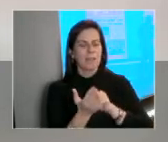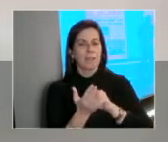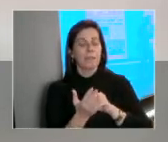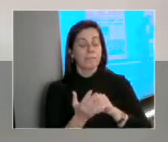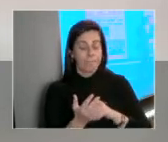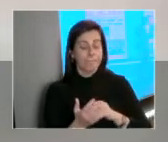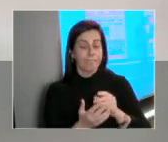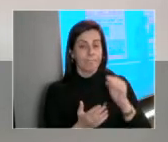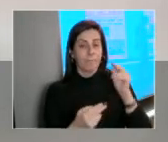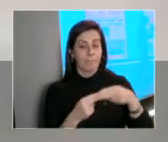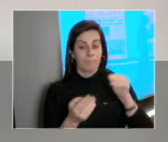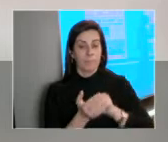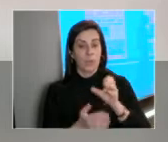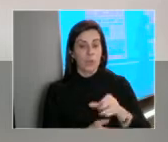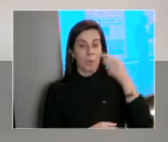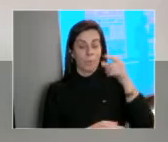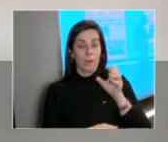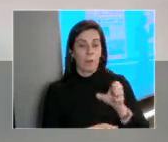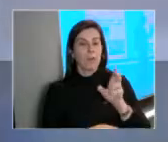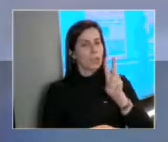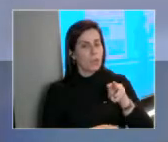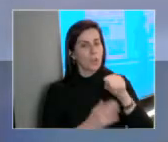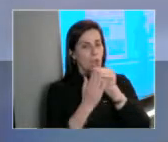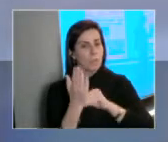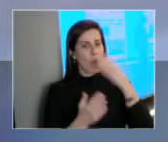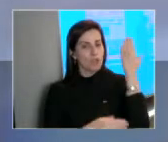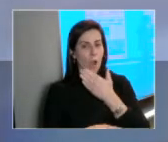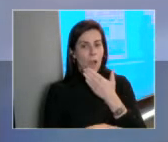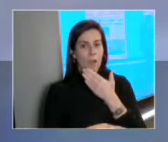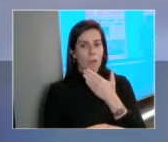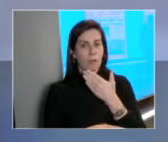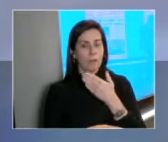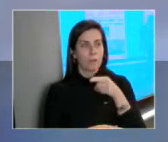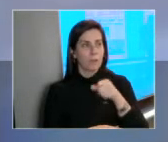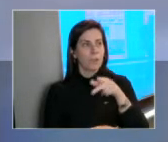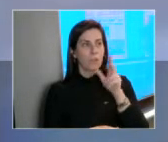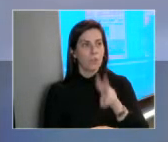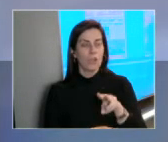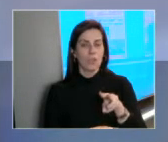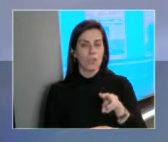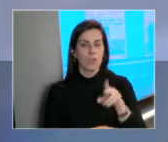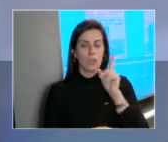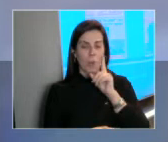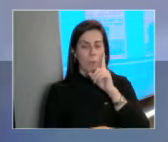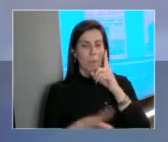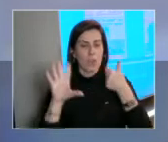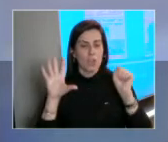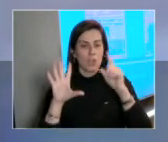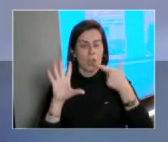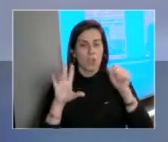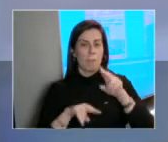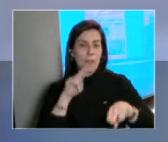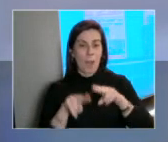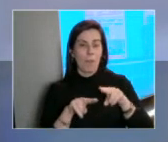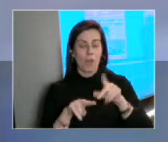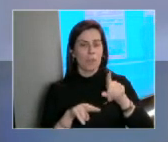הרישום למעונות היום, אז מסתבר שיש איזושהי רשימה שחורה שבה ישנם שמות של 160